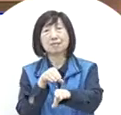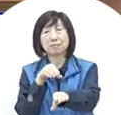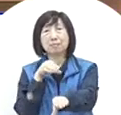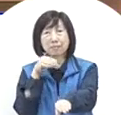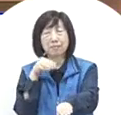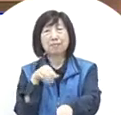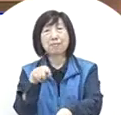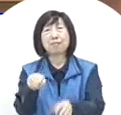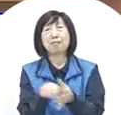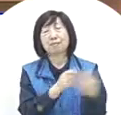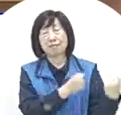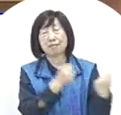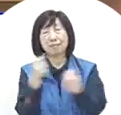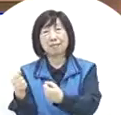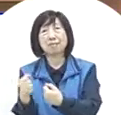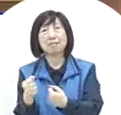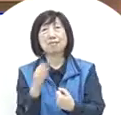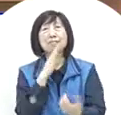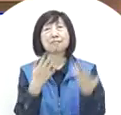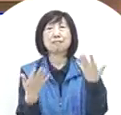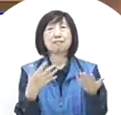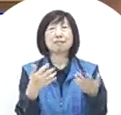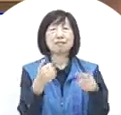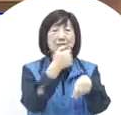去，甚至长达快